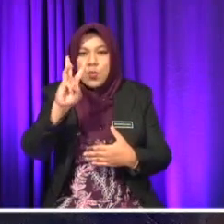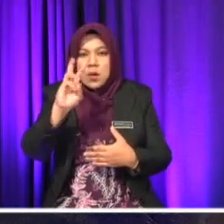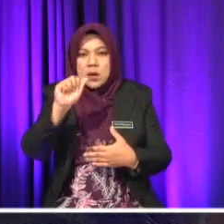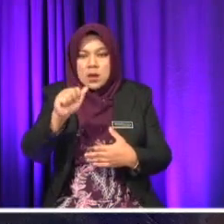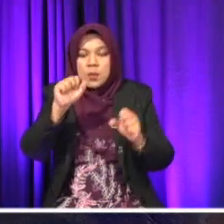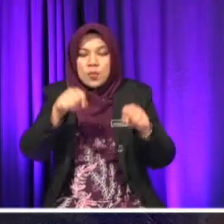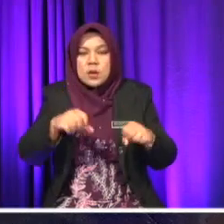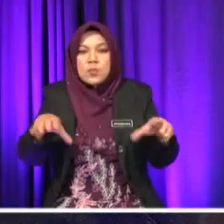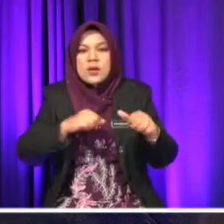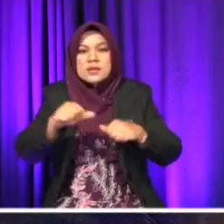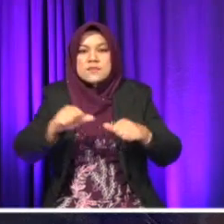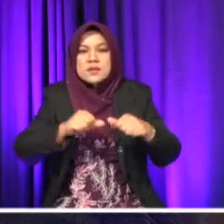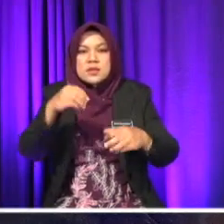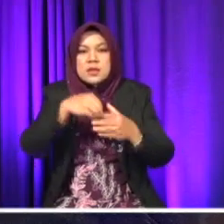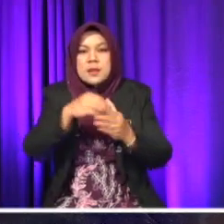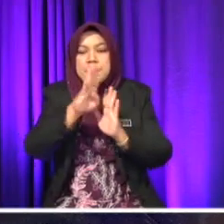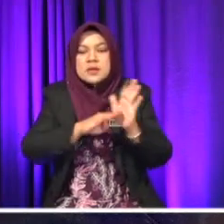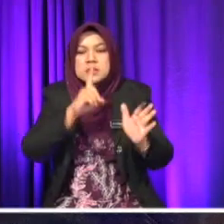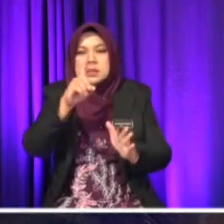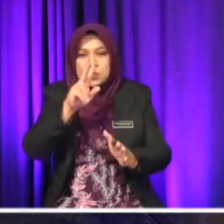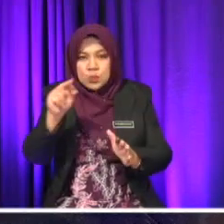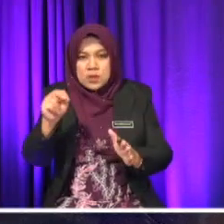persatuan Oke bagi arahan